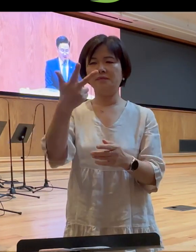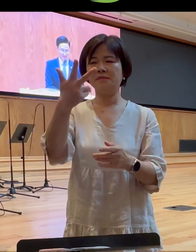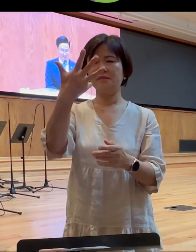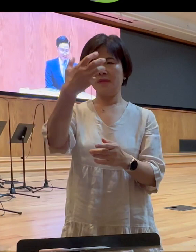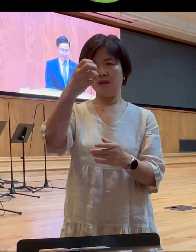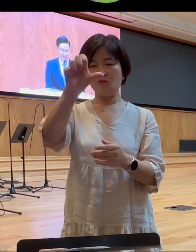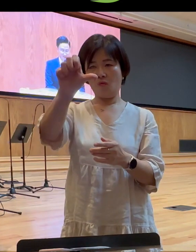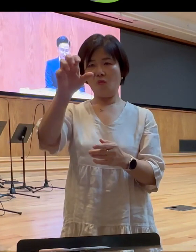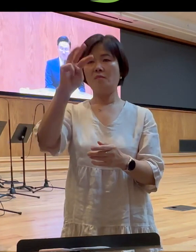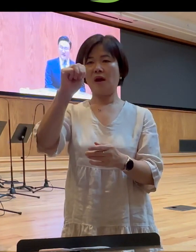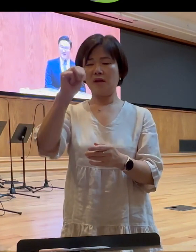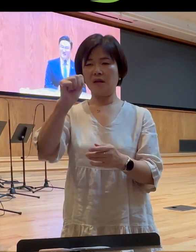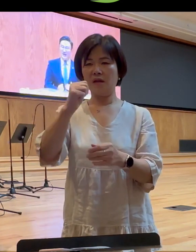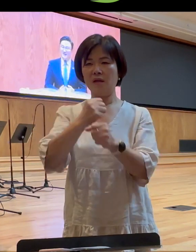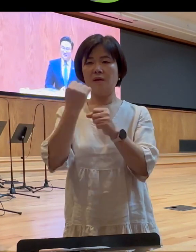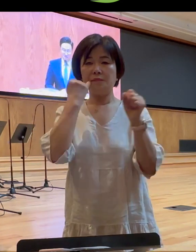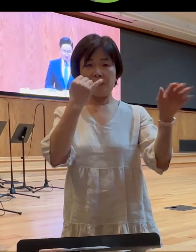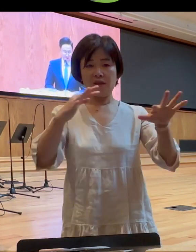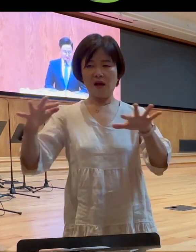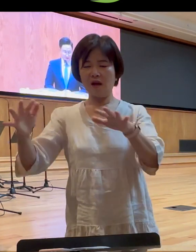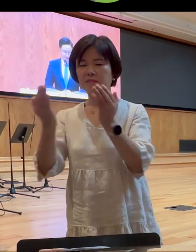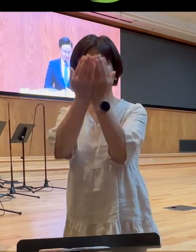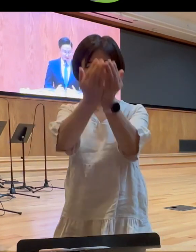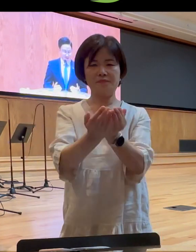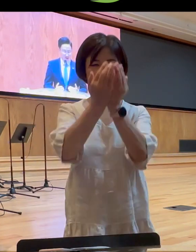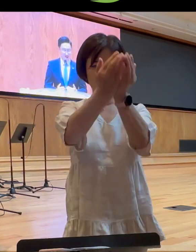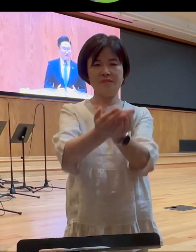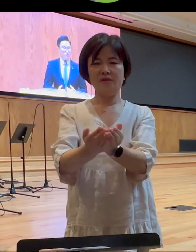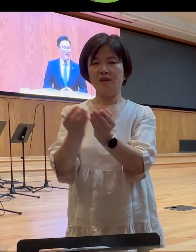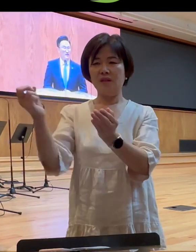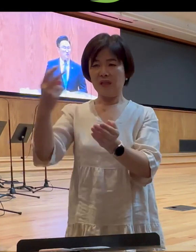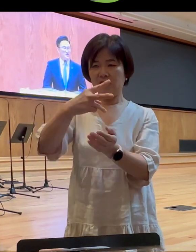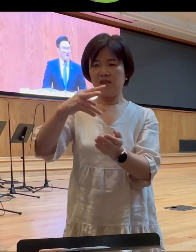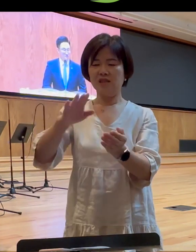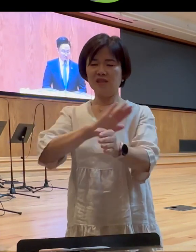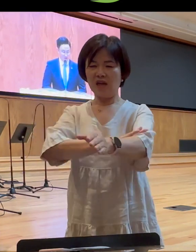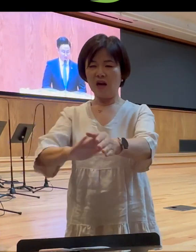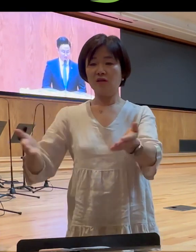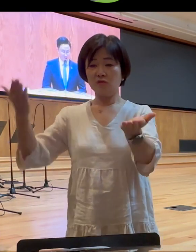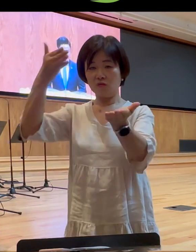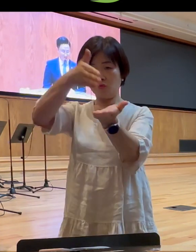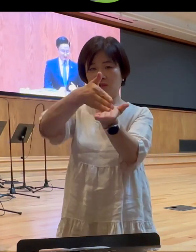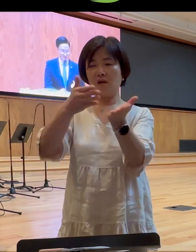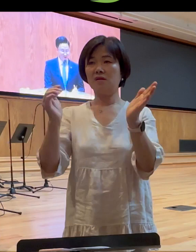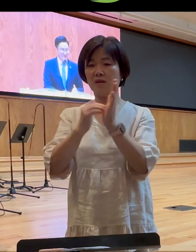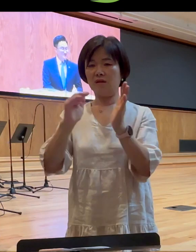24,285마일 바다를 항해해서 다시 시드니 항에 무사히 도착했습니다.